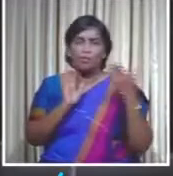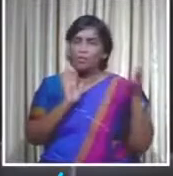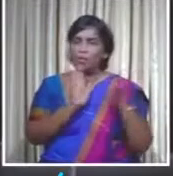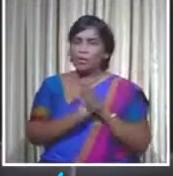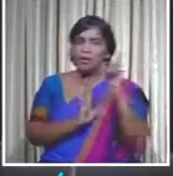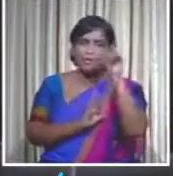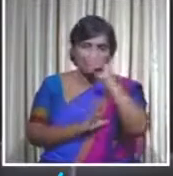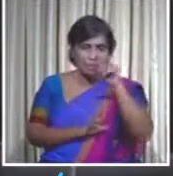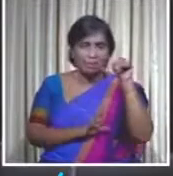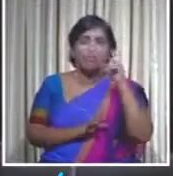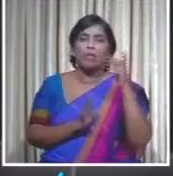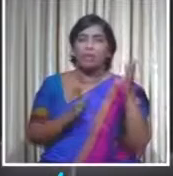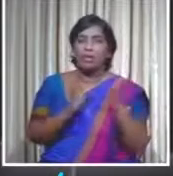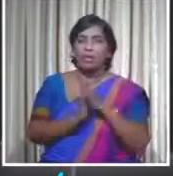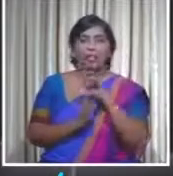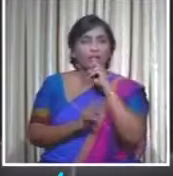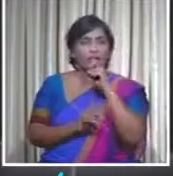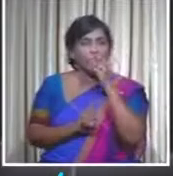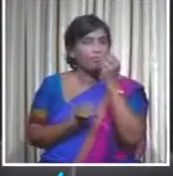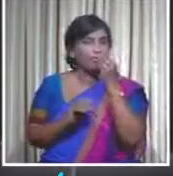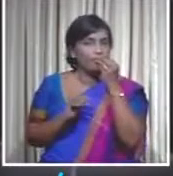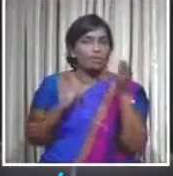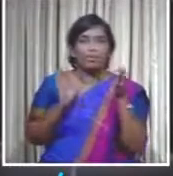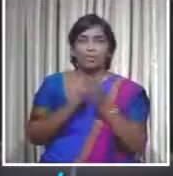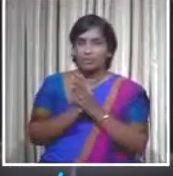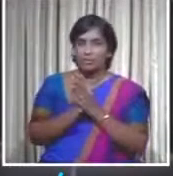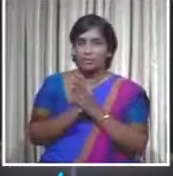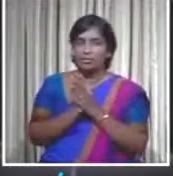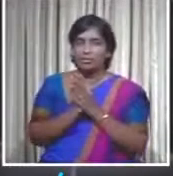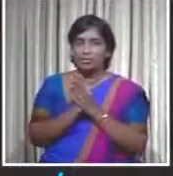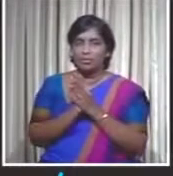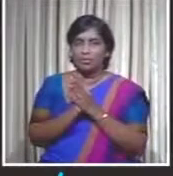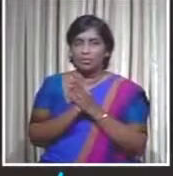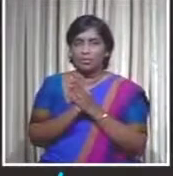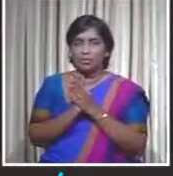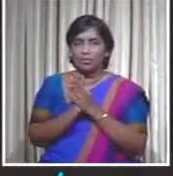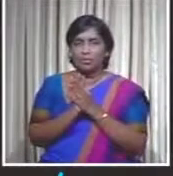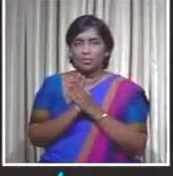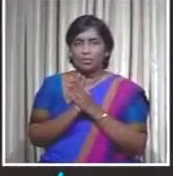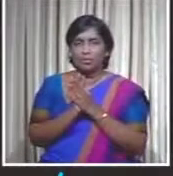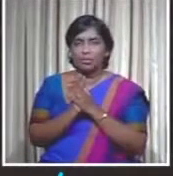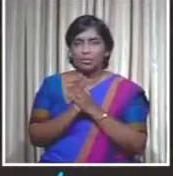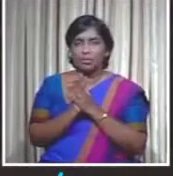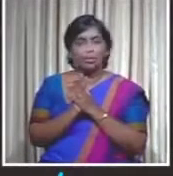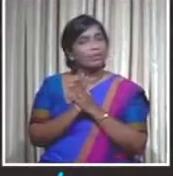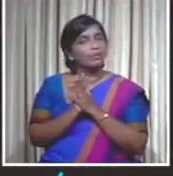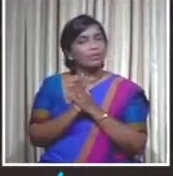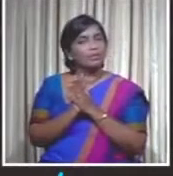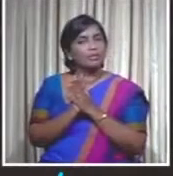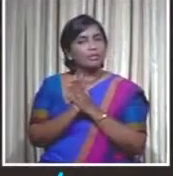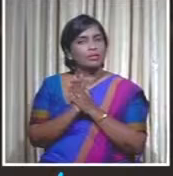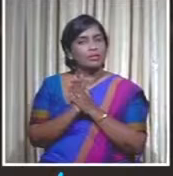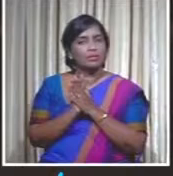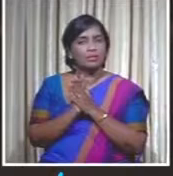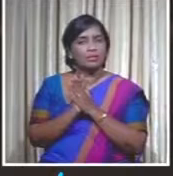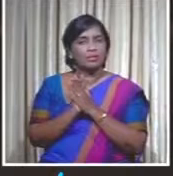Masakata Mekavatavak, Diva Bojan Sangraha Ganoga. Honorable Minister, this is not a point of order. Nah,